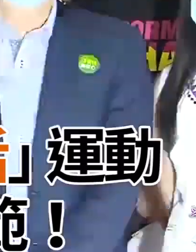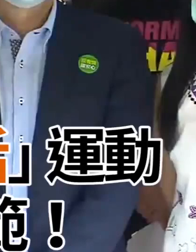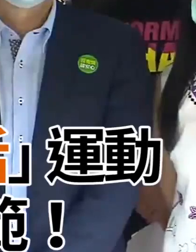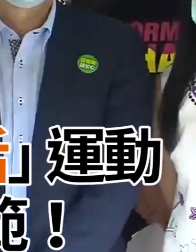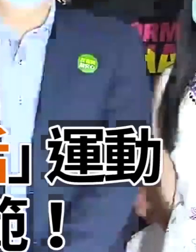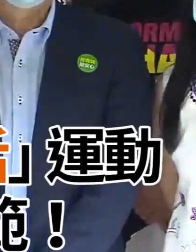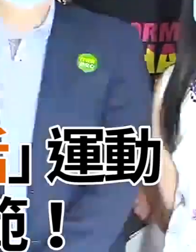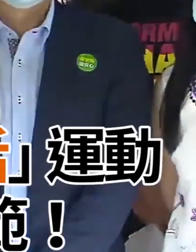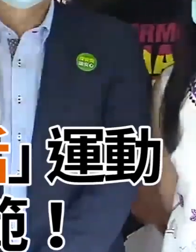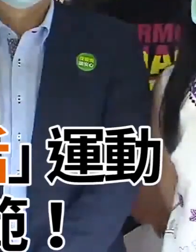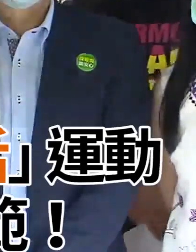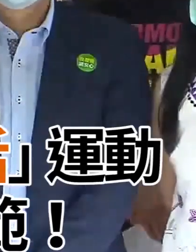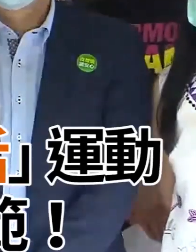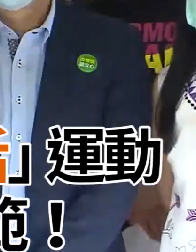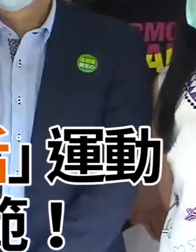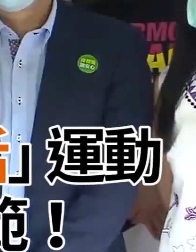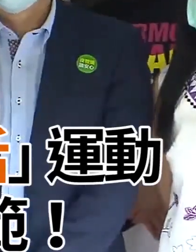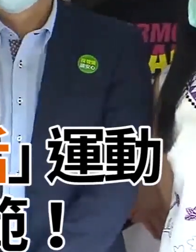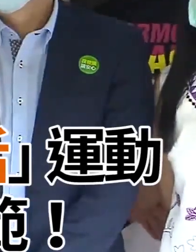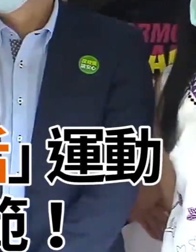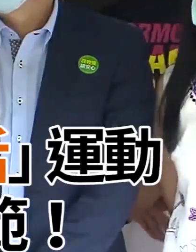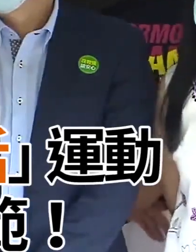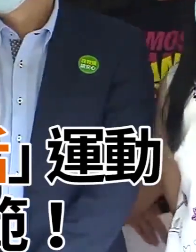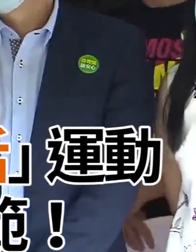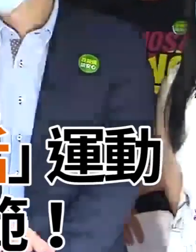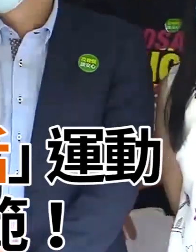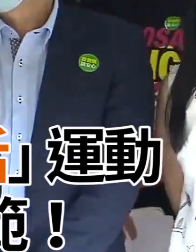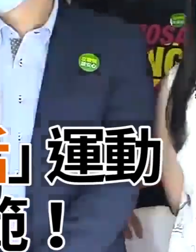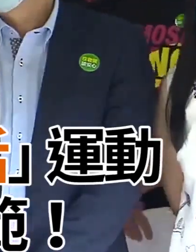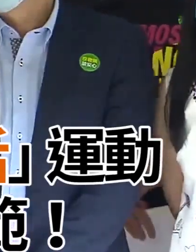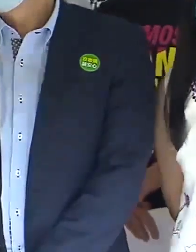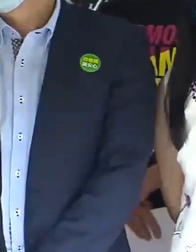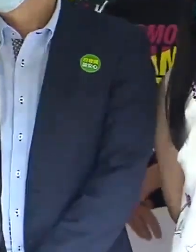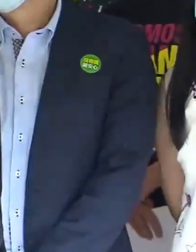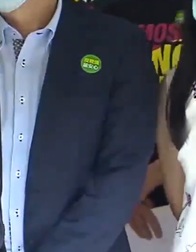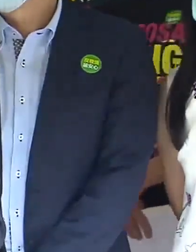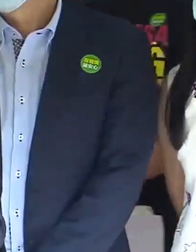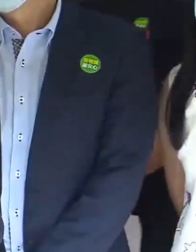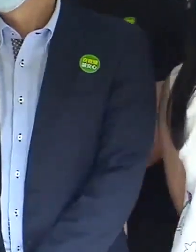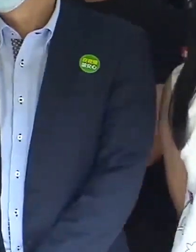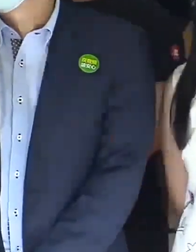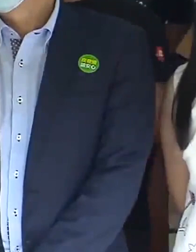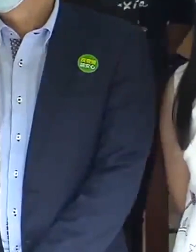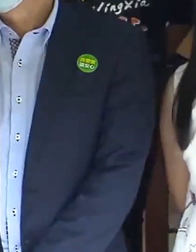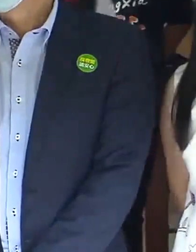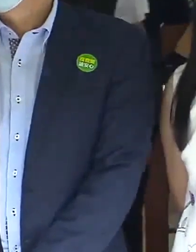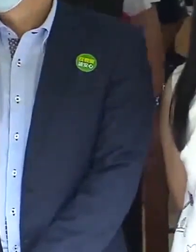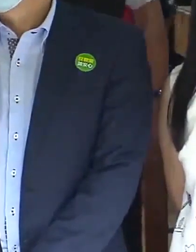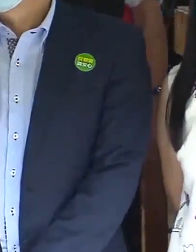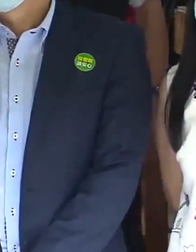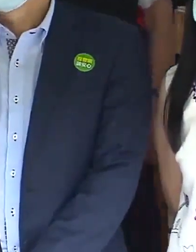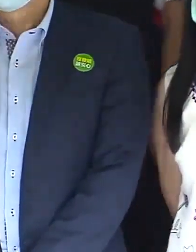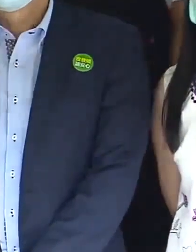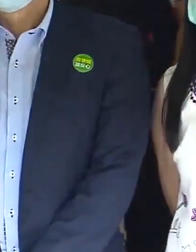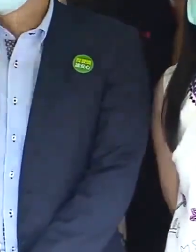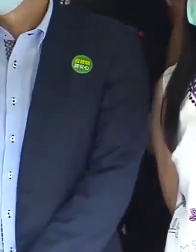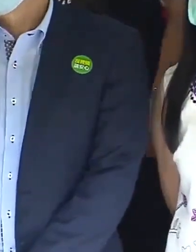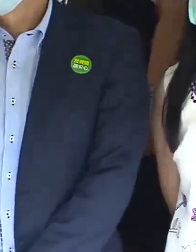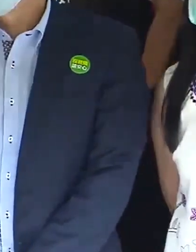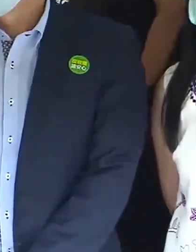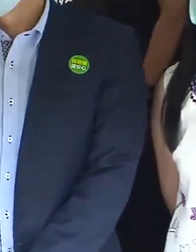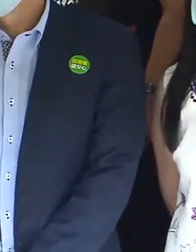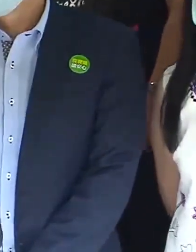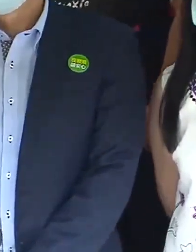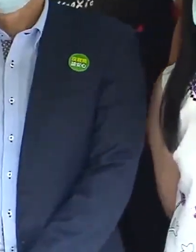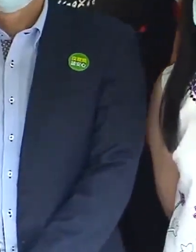那近来我们的确诊案件哈也都渐渐的平静，那怎么样恢复正常的生活，又能够例